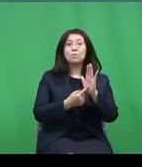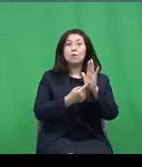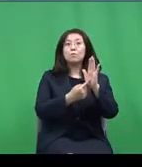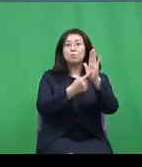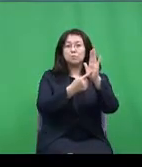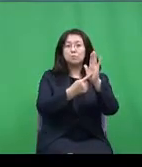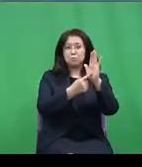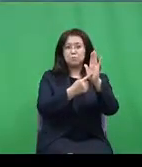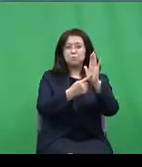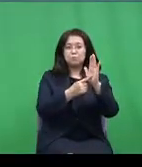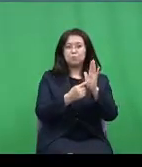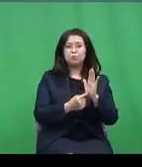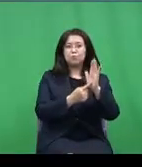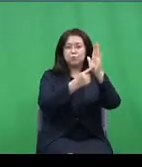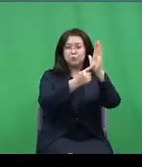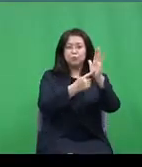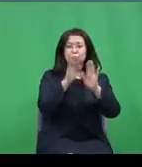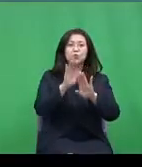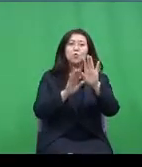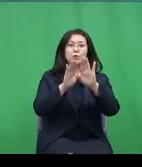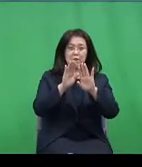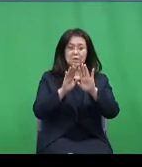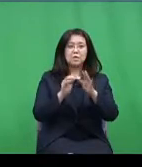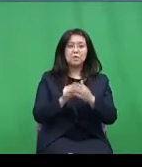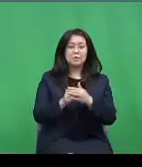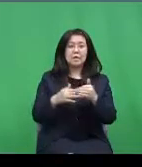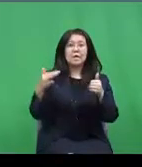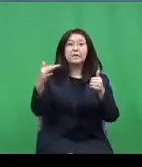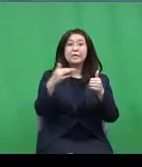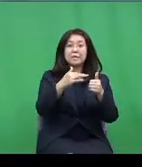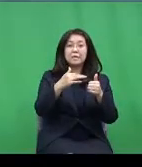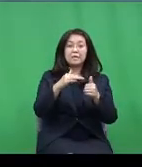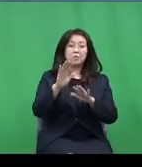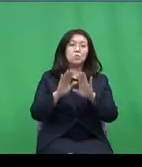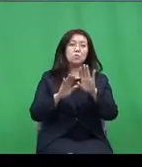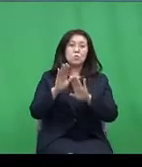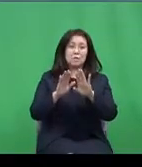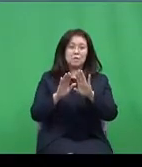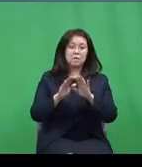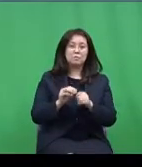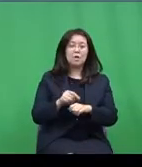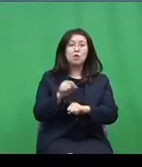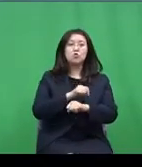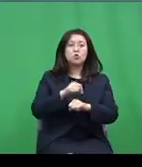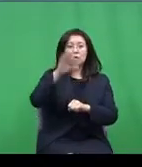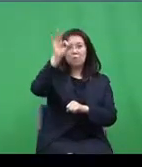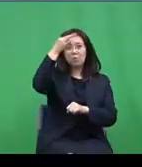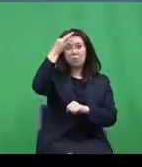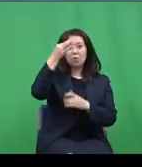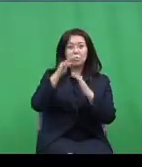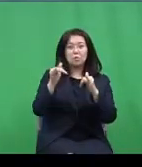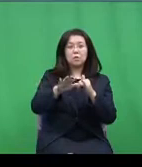ってきておりますし、それからまあ、人気も確かに出ております。だから特にプロの皆さんにです